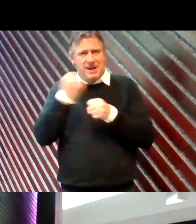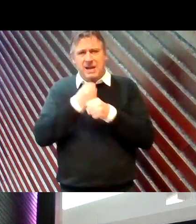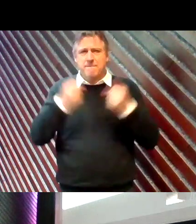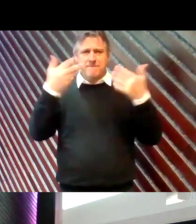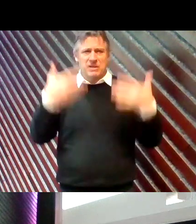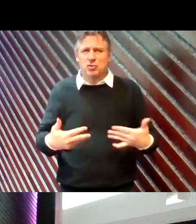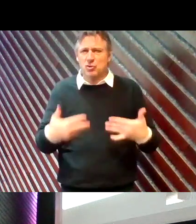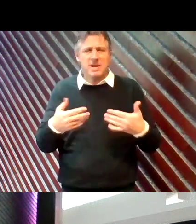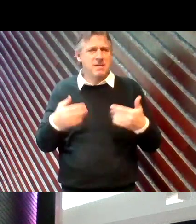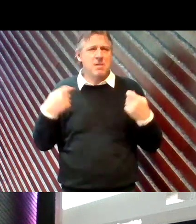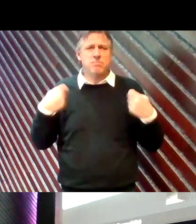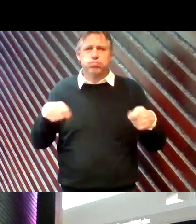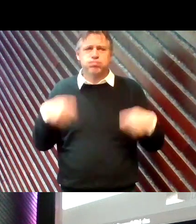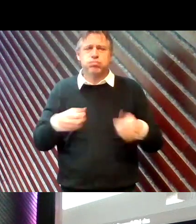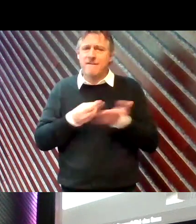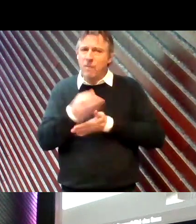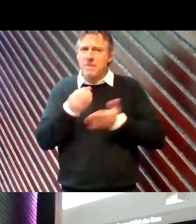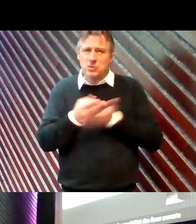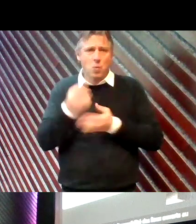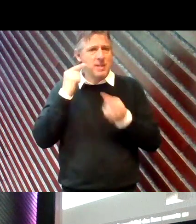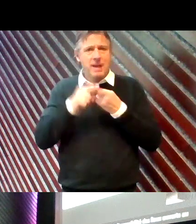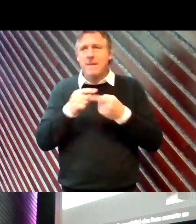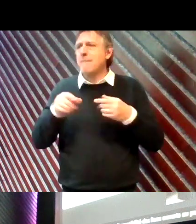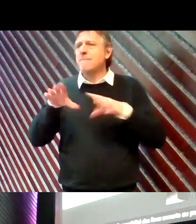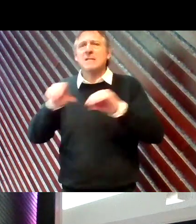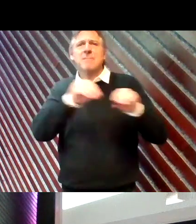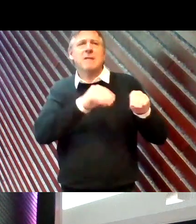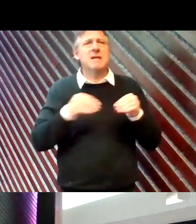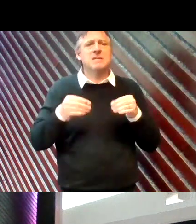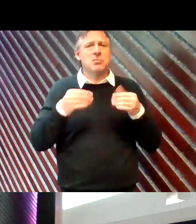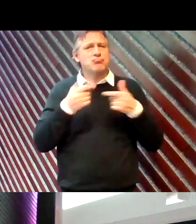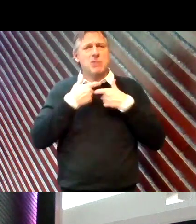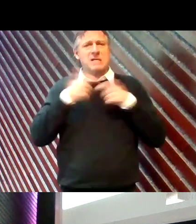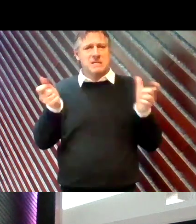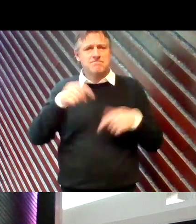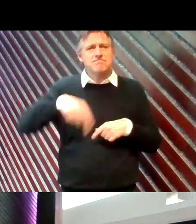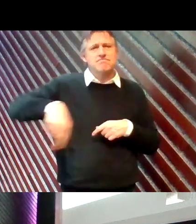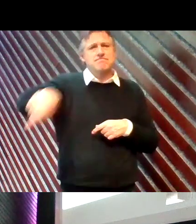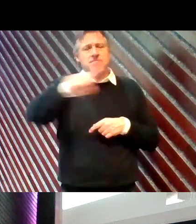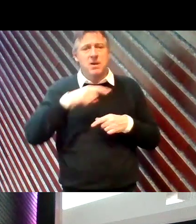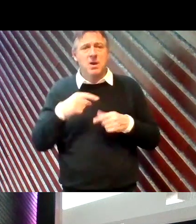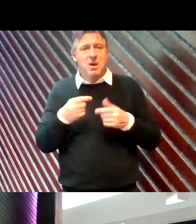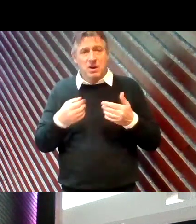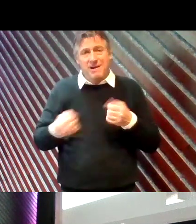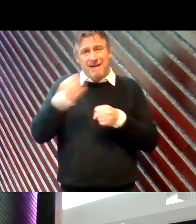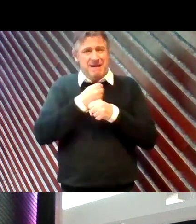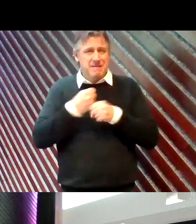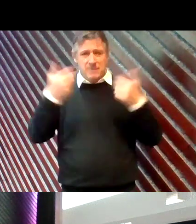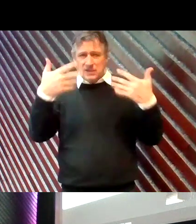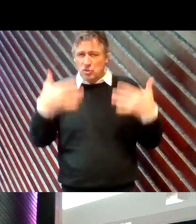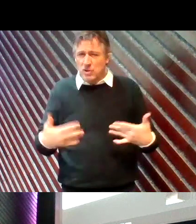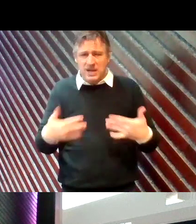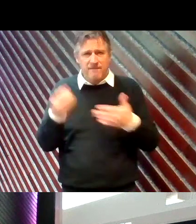'accessibilité des lieux ouverts au public et ensuite quand on aura cette base de données et ces informations précieuses les diffuser